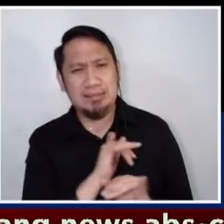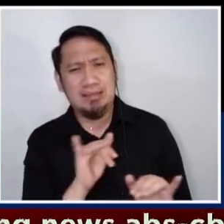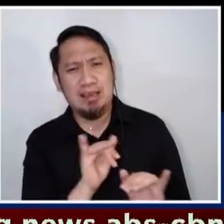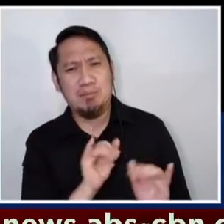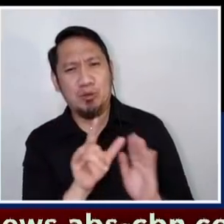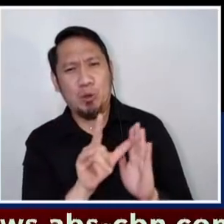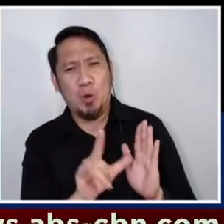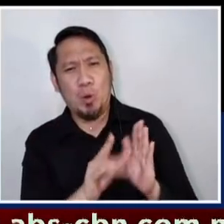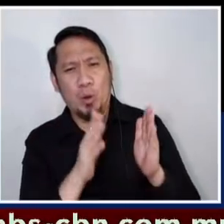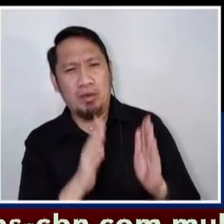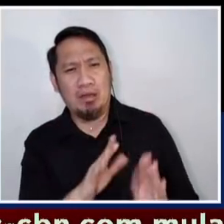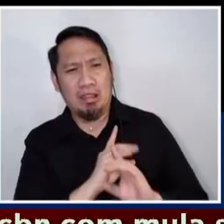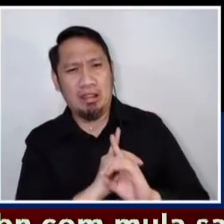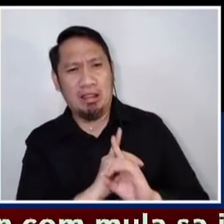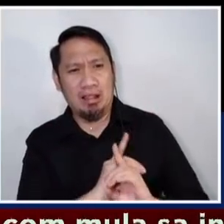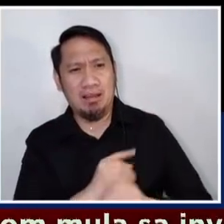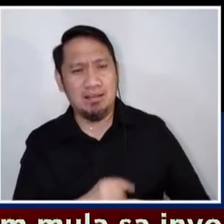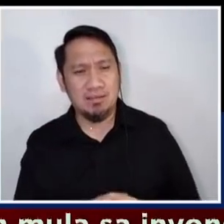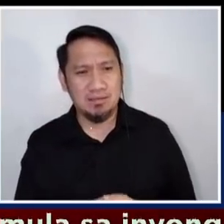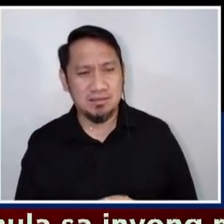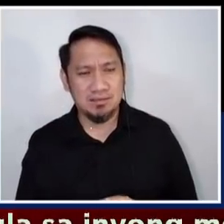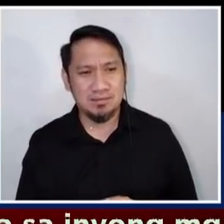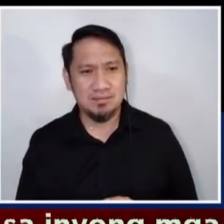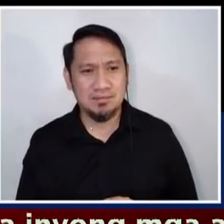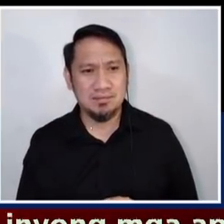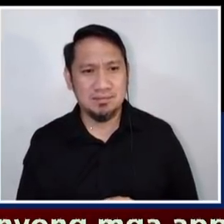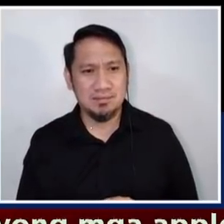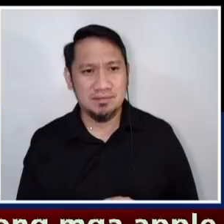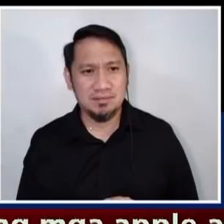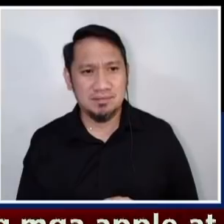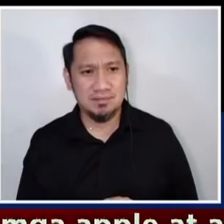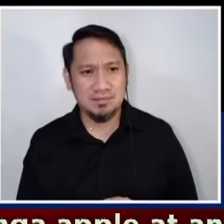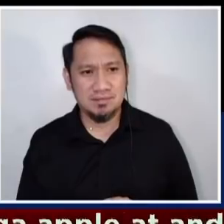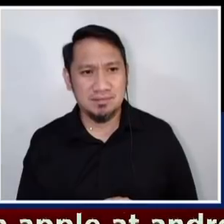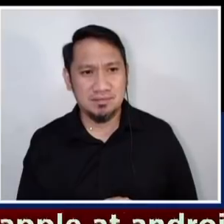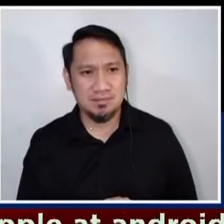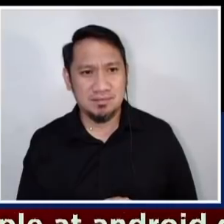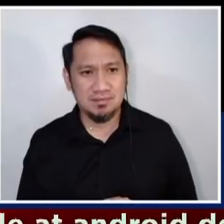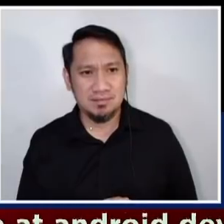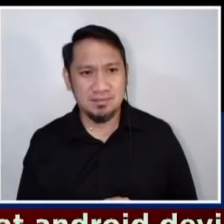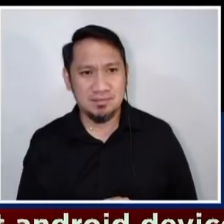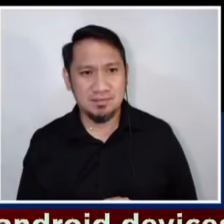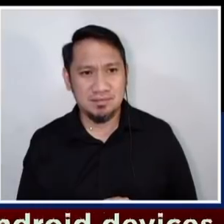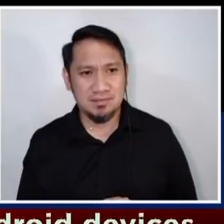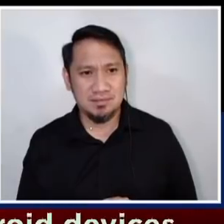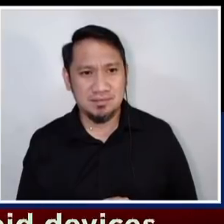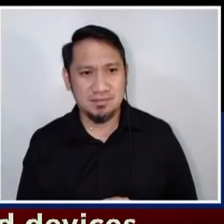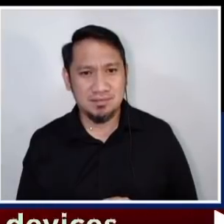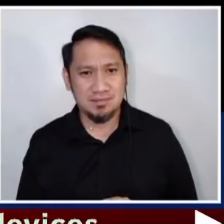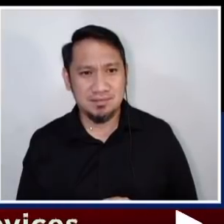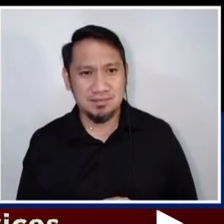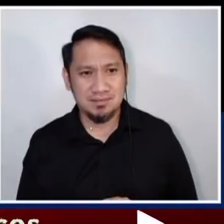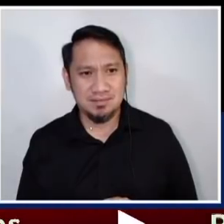be? Mama! Sumali ka lang! Ayaw, di ma.